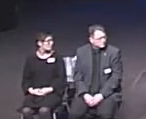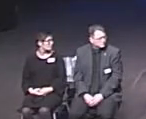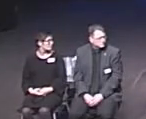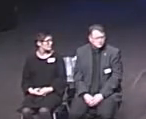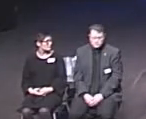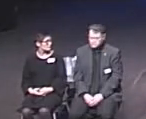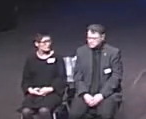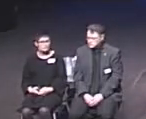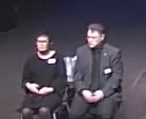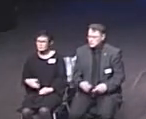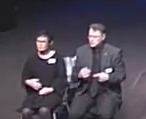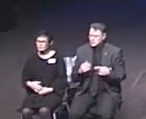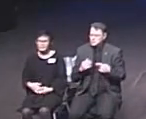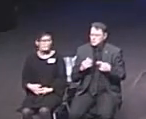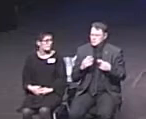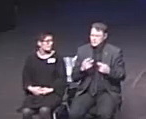Kiitoksia.